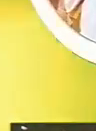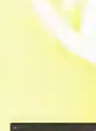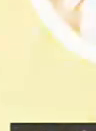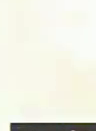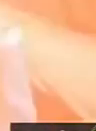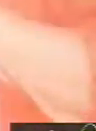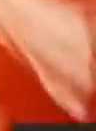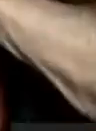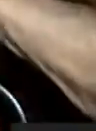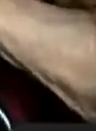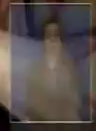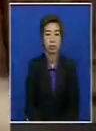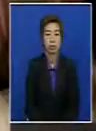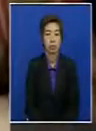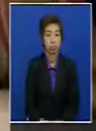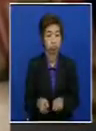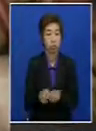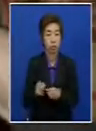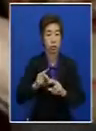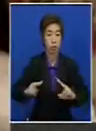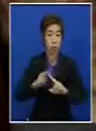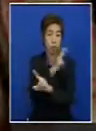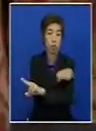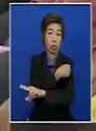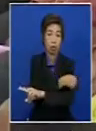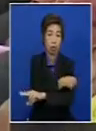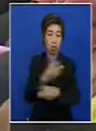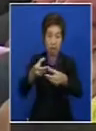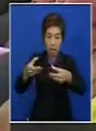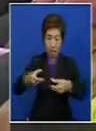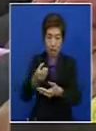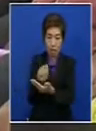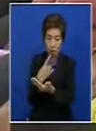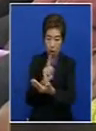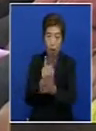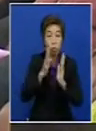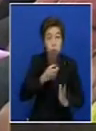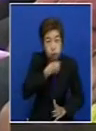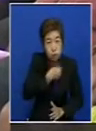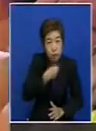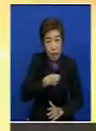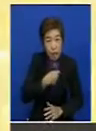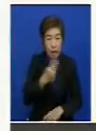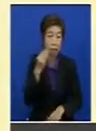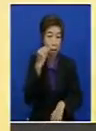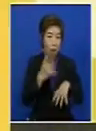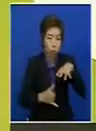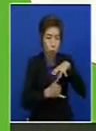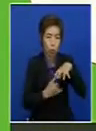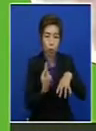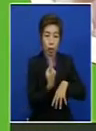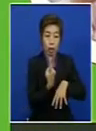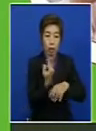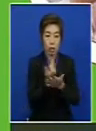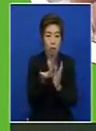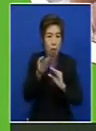ประกันรายได้เพราะจากรายงานของกระทรวงสาธารณสุขพบว่าแนวโน้มผู้สูงอายุอยู่คนเดียวหรืออยู่ลำพังเ